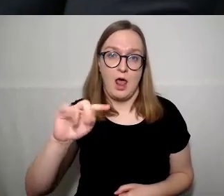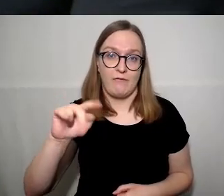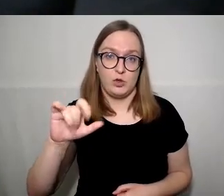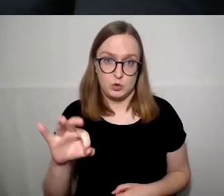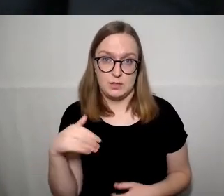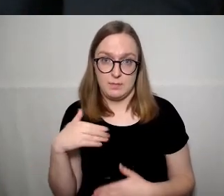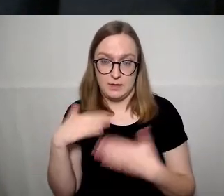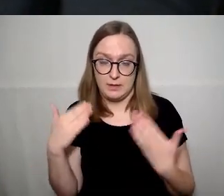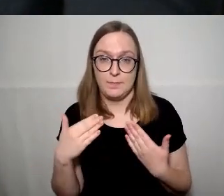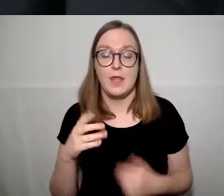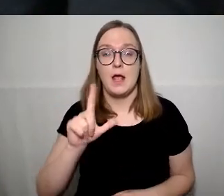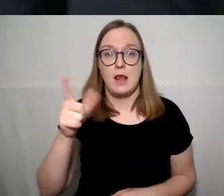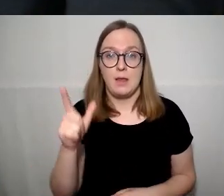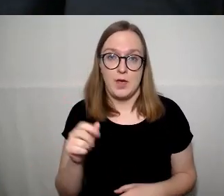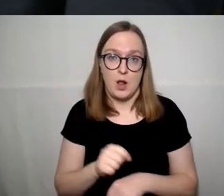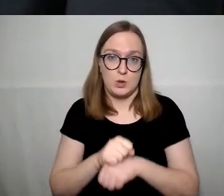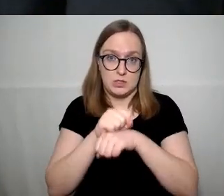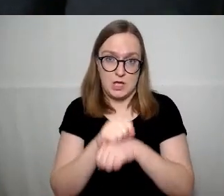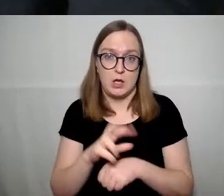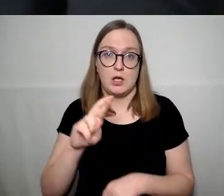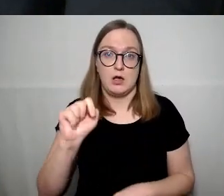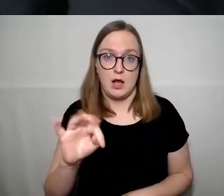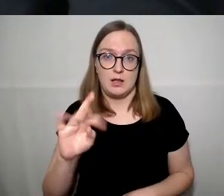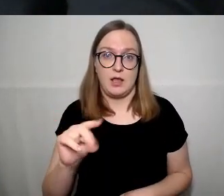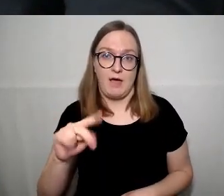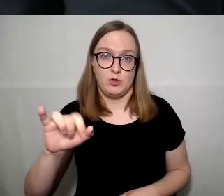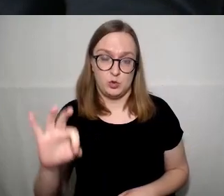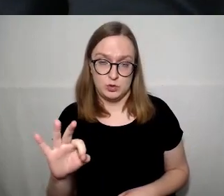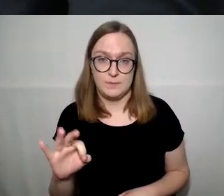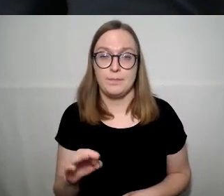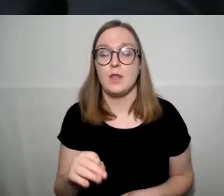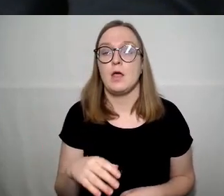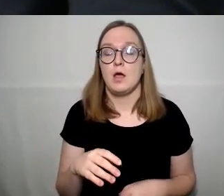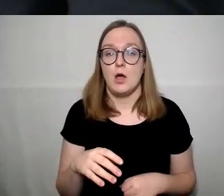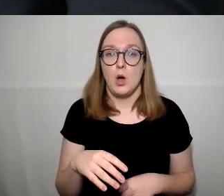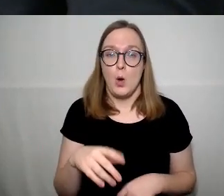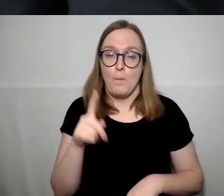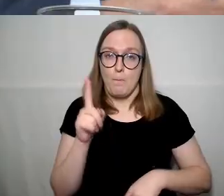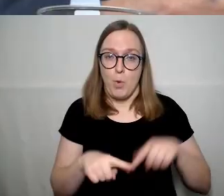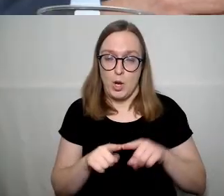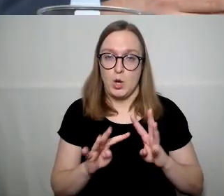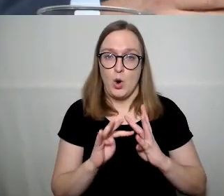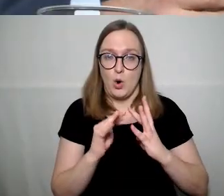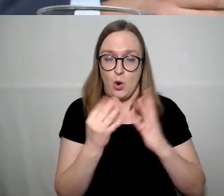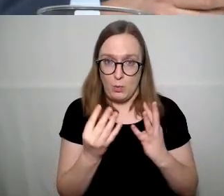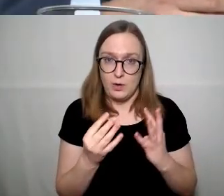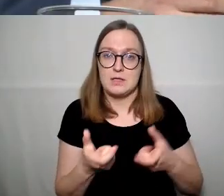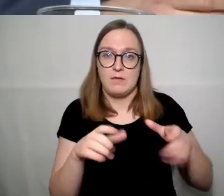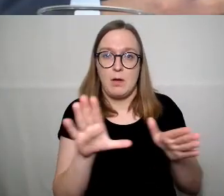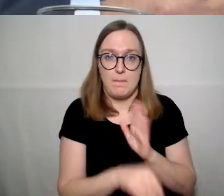Liberalų sąjūdis ir Gediminas Ratkevičius, sveiki. Politinis komitetas nepartinė savivalda ir Gražina Urbonavičė,